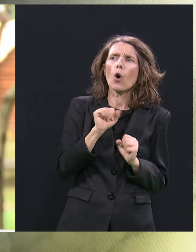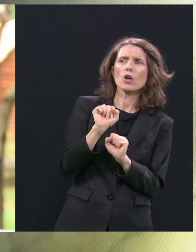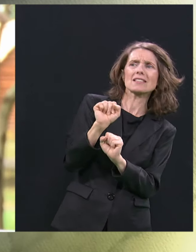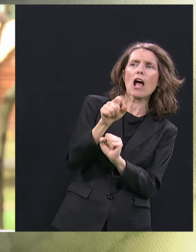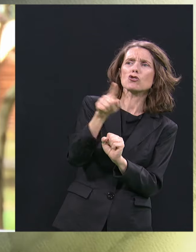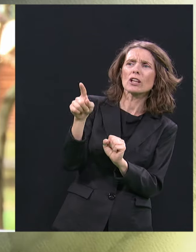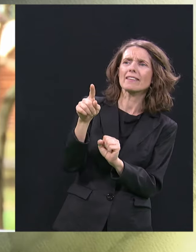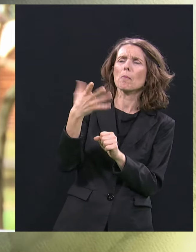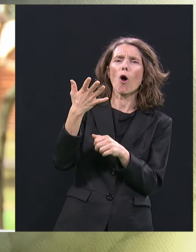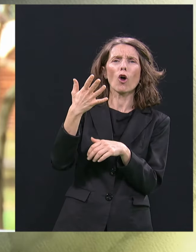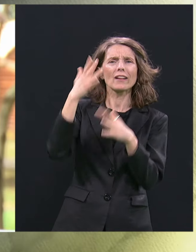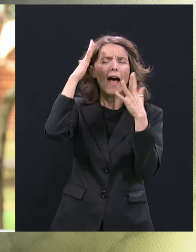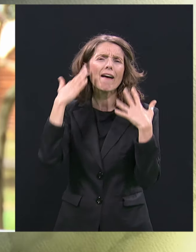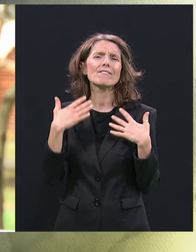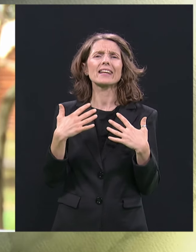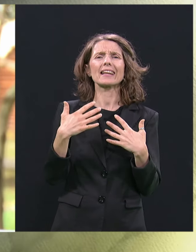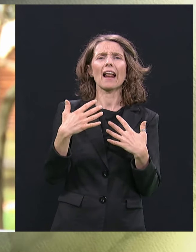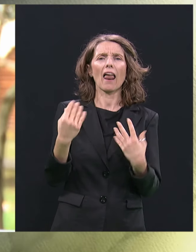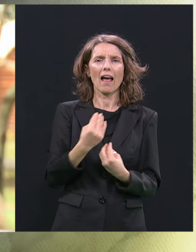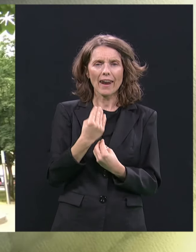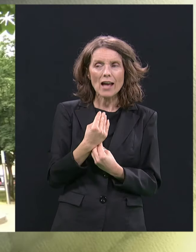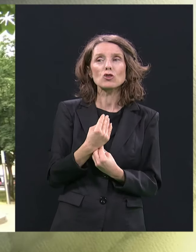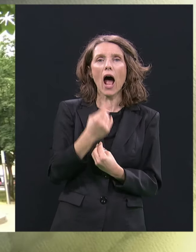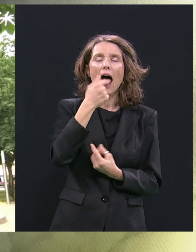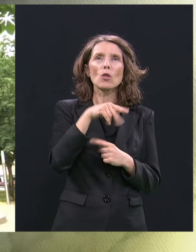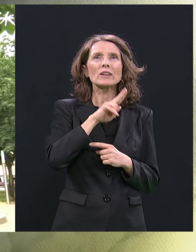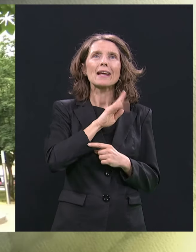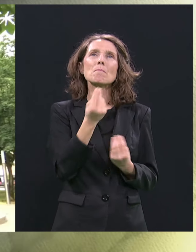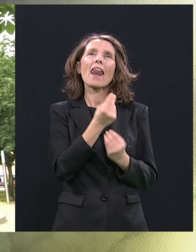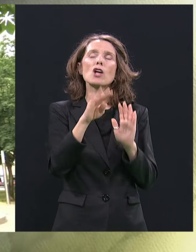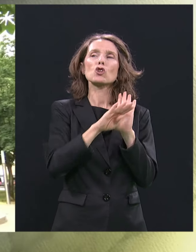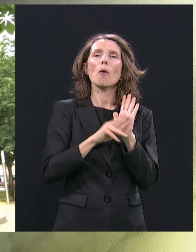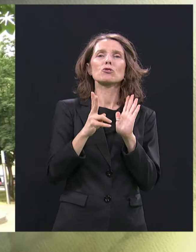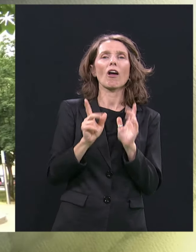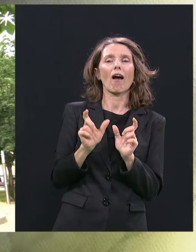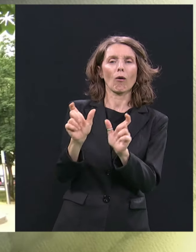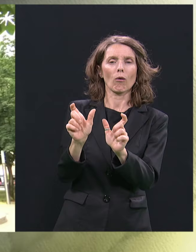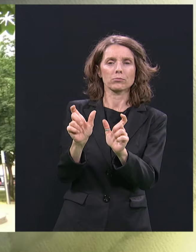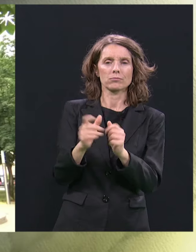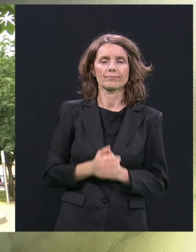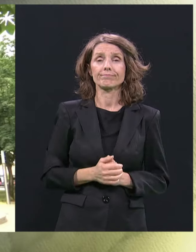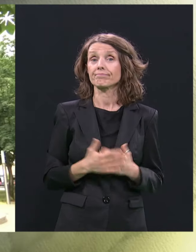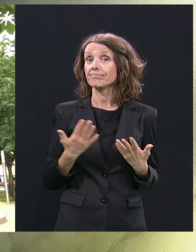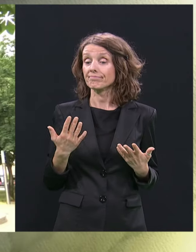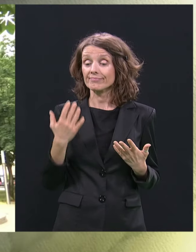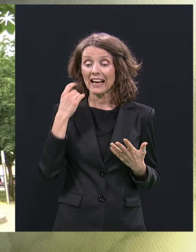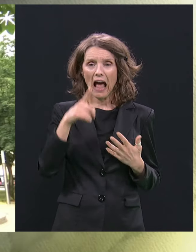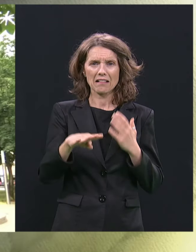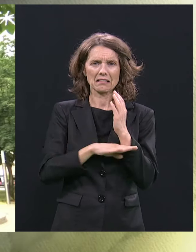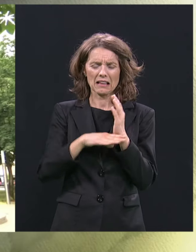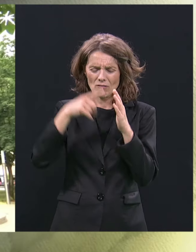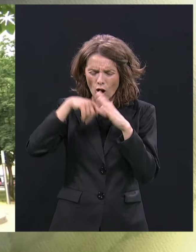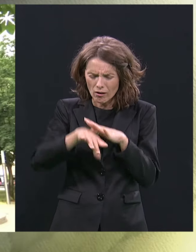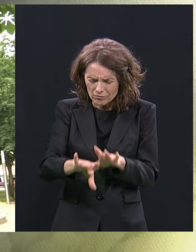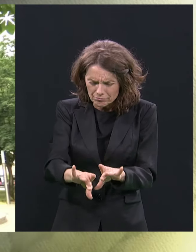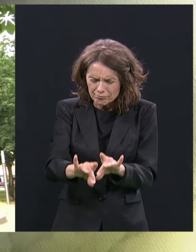od toga, on je imao različitu obrednu praksu. Ne zna se da li je pod širokom krošnjom hrasta ili nekog